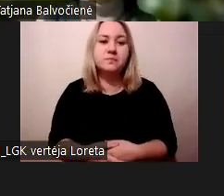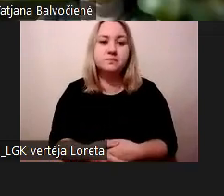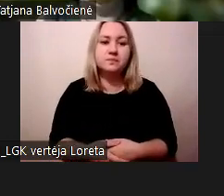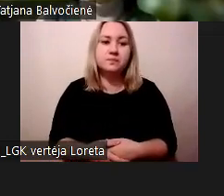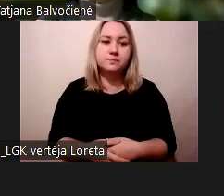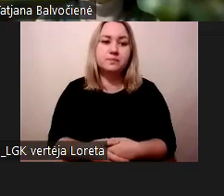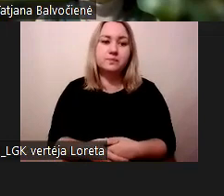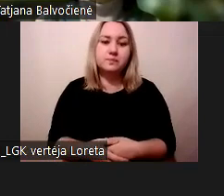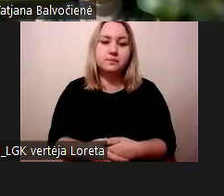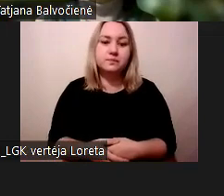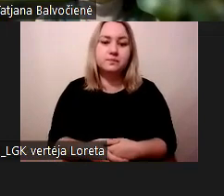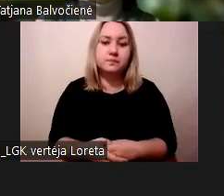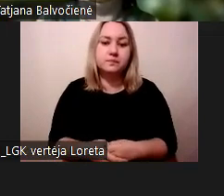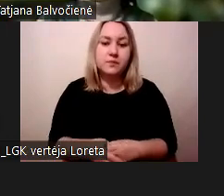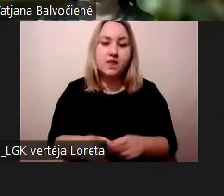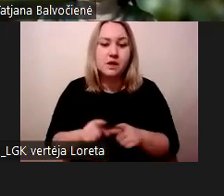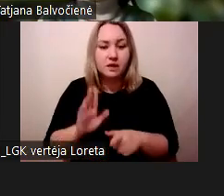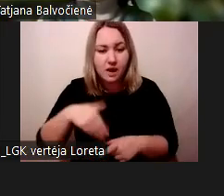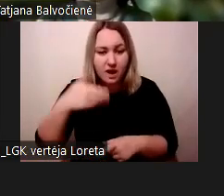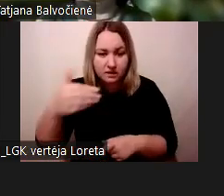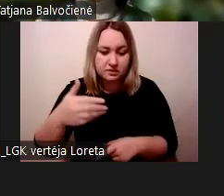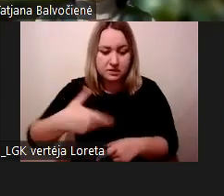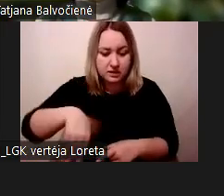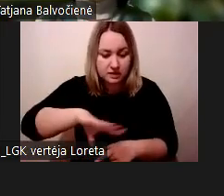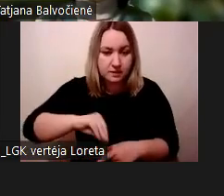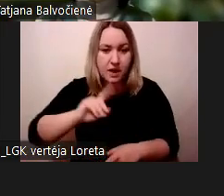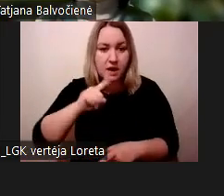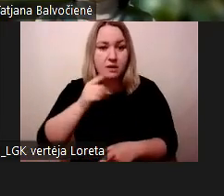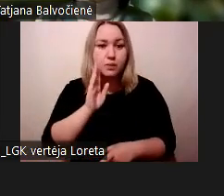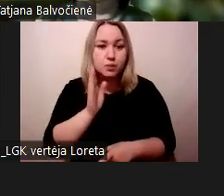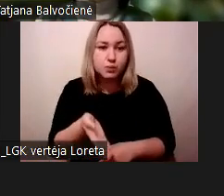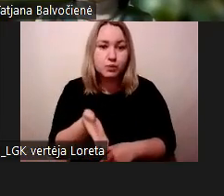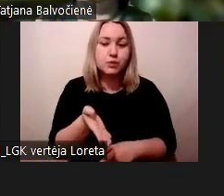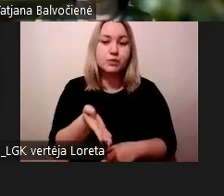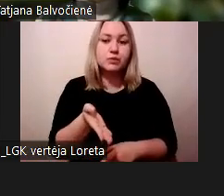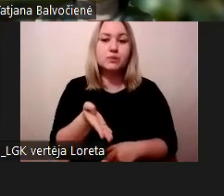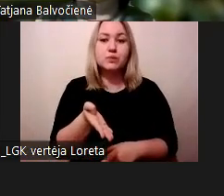Ir ateityje mes kalbėsime apie